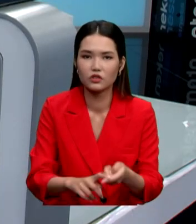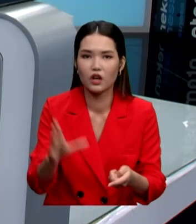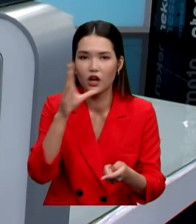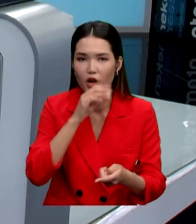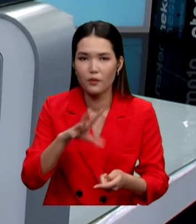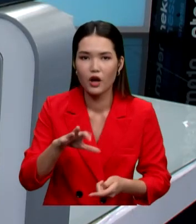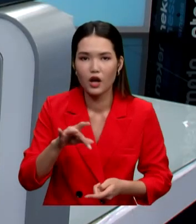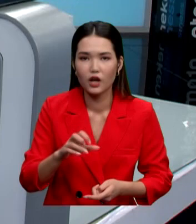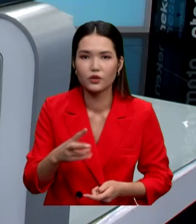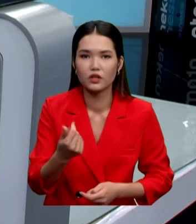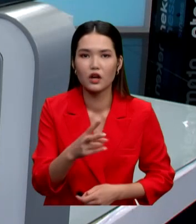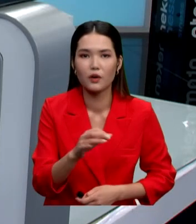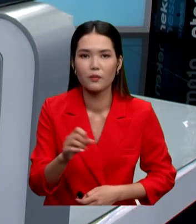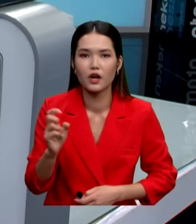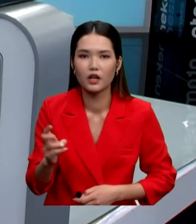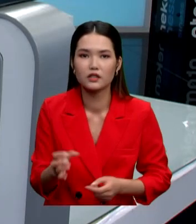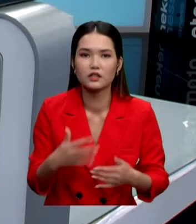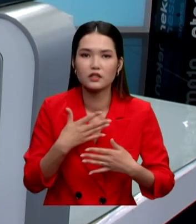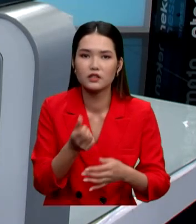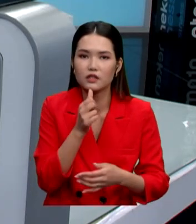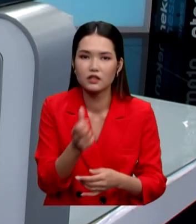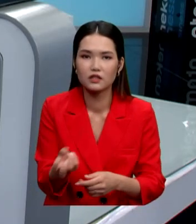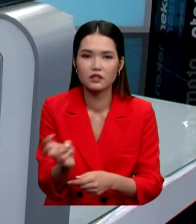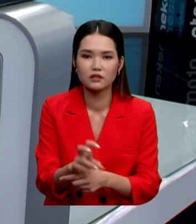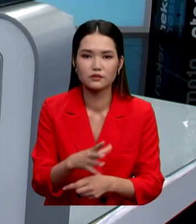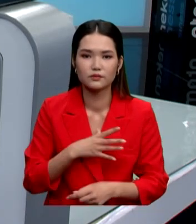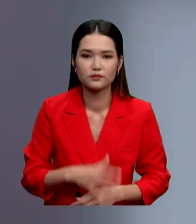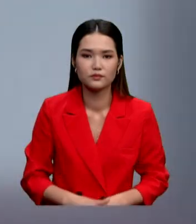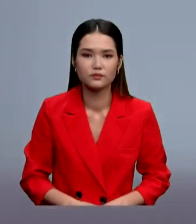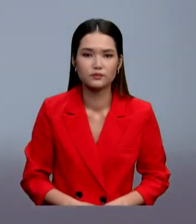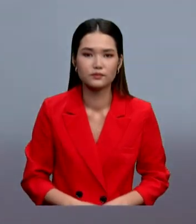атыраулық әріптесім Қымбат Дайыр қызы да тынысының тарылғанын айтады.